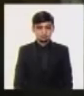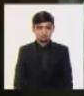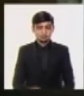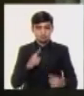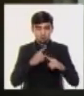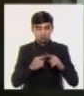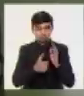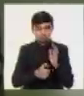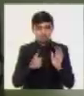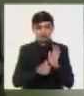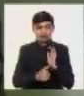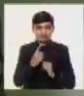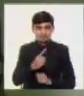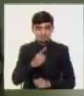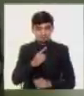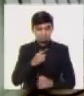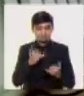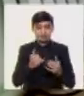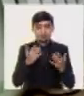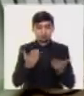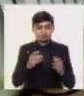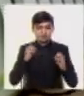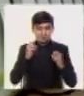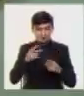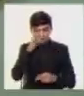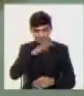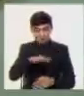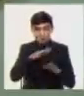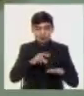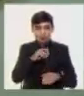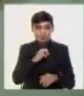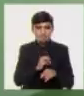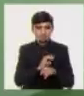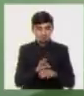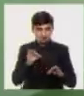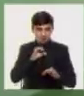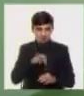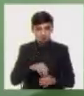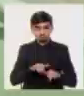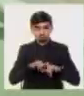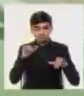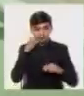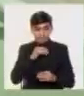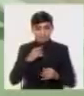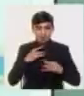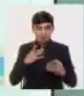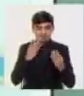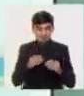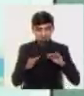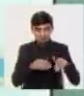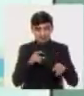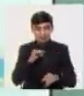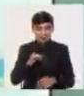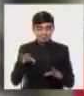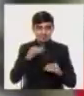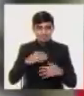Плюс 661. Какова ситуация в республике с ковид? Не произойдет ли рост инфицированных после праздничных дней? К чему